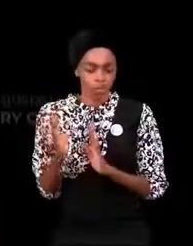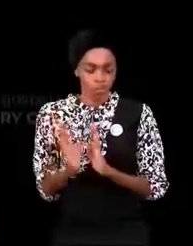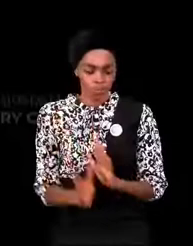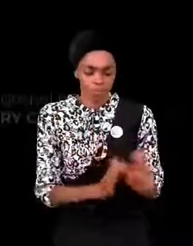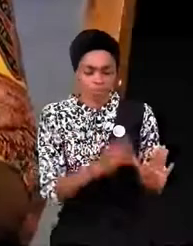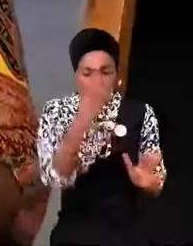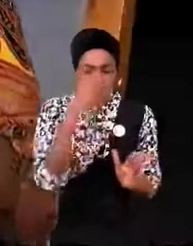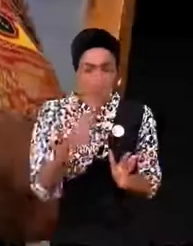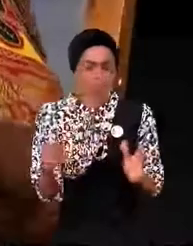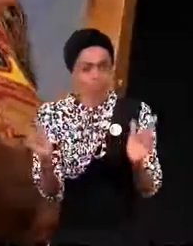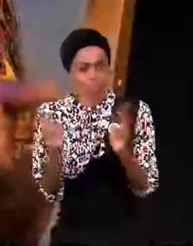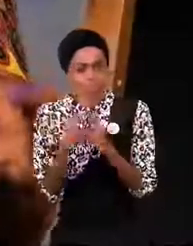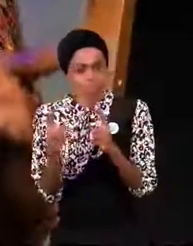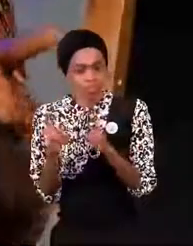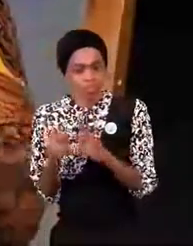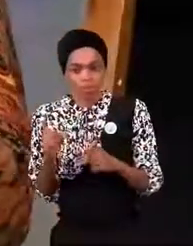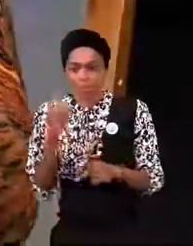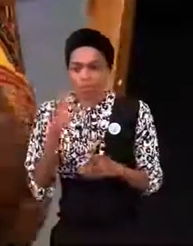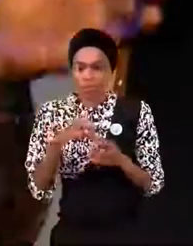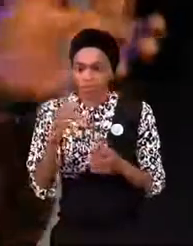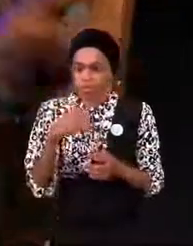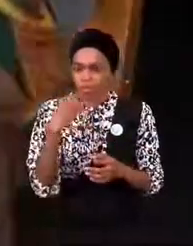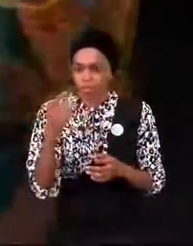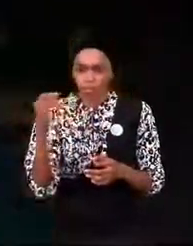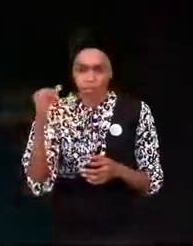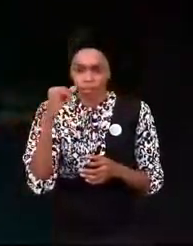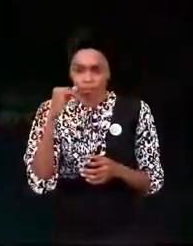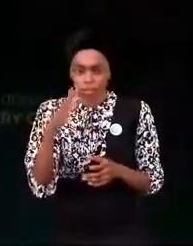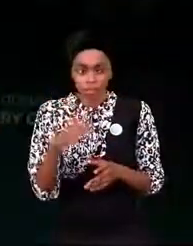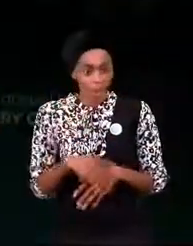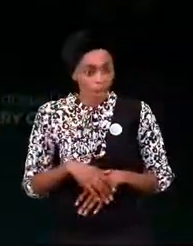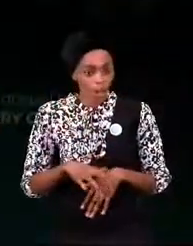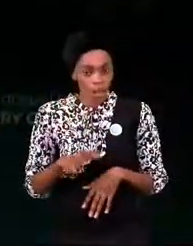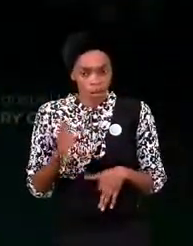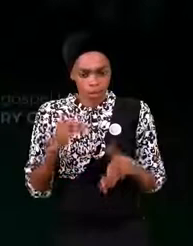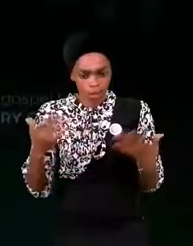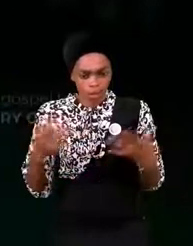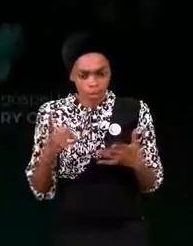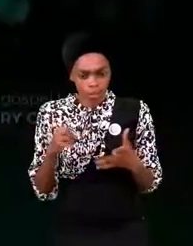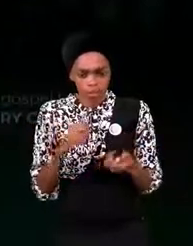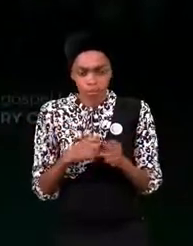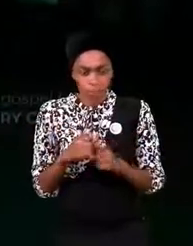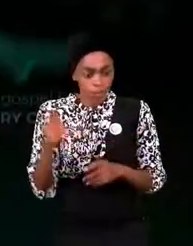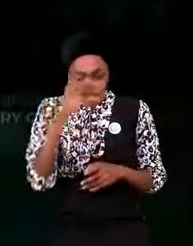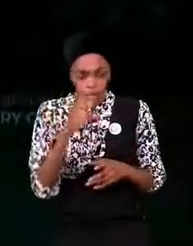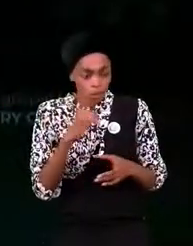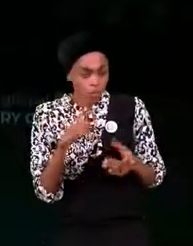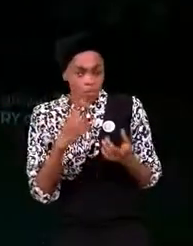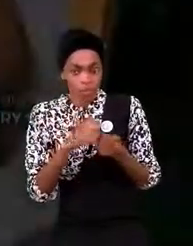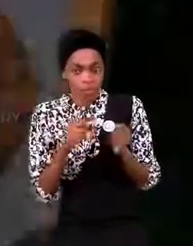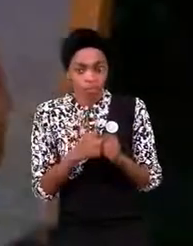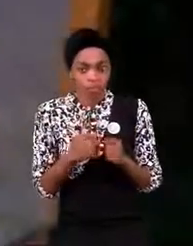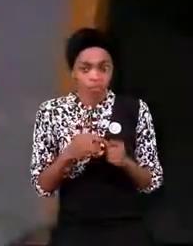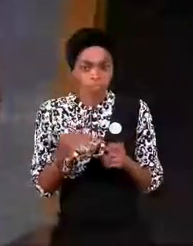l'Esprit m'a dit, « Et ton problème de cœur là ?» Je n'ai plus rien senti. Maintenant là, ouais, je peux sauter. Je